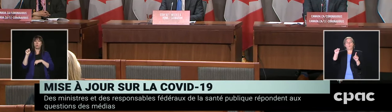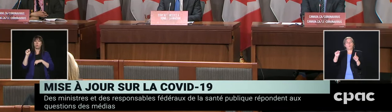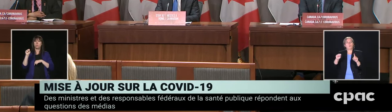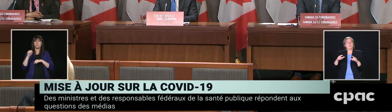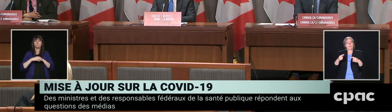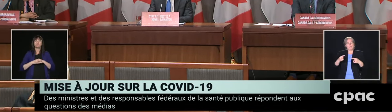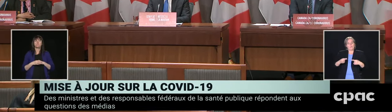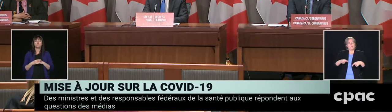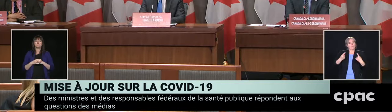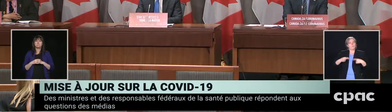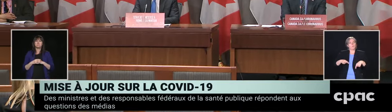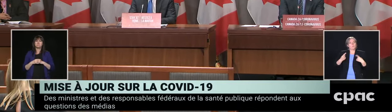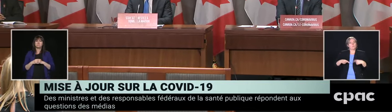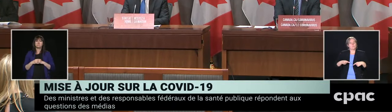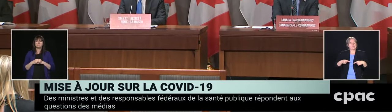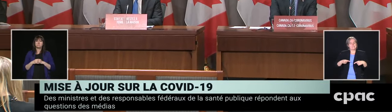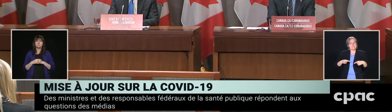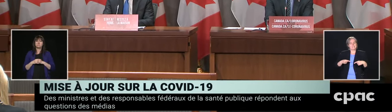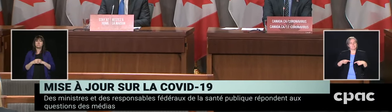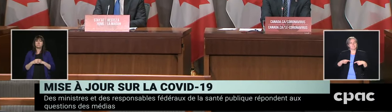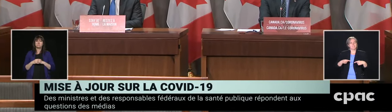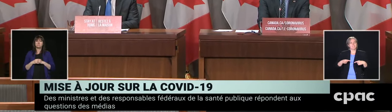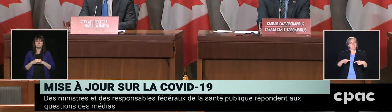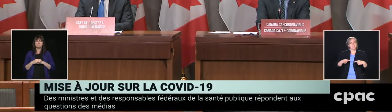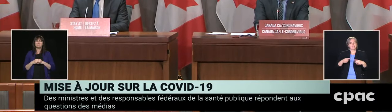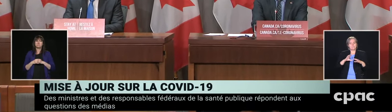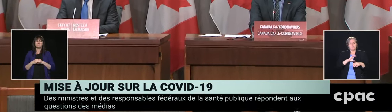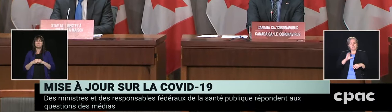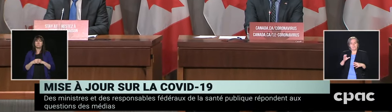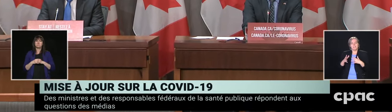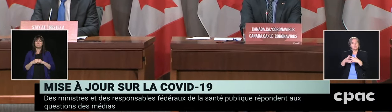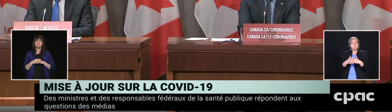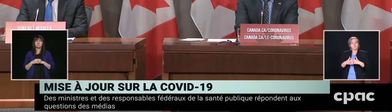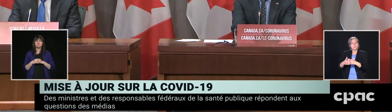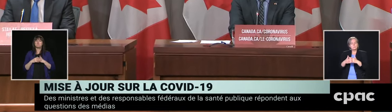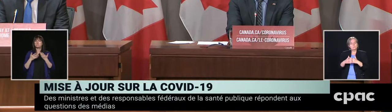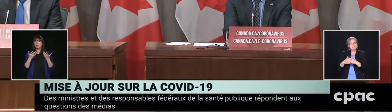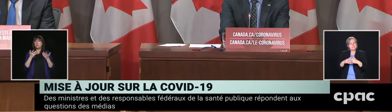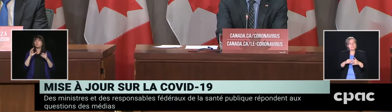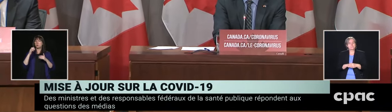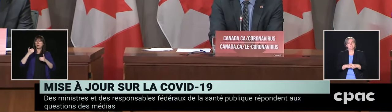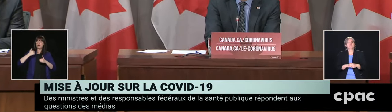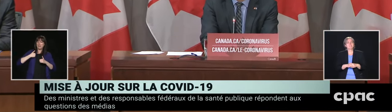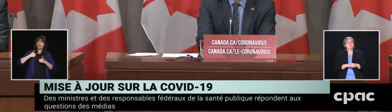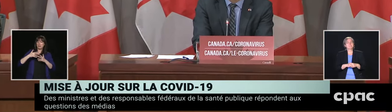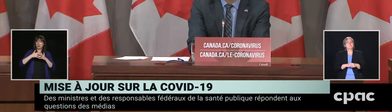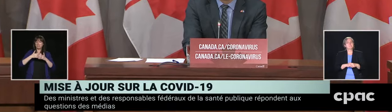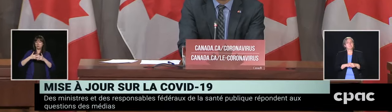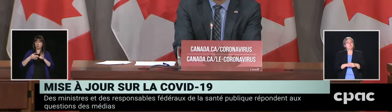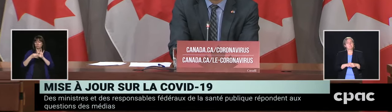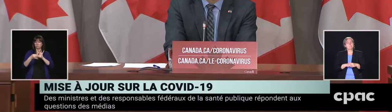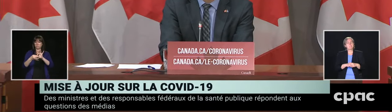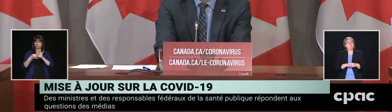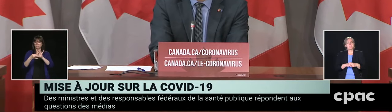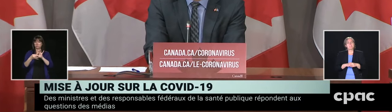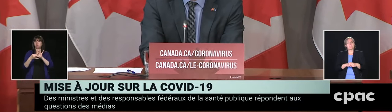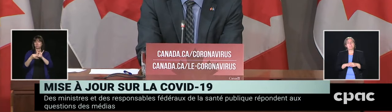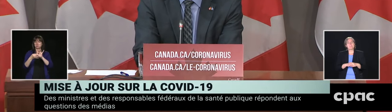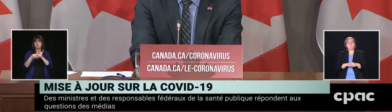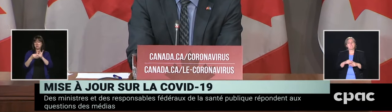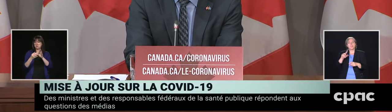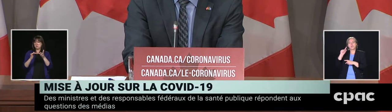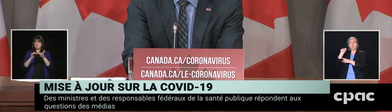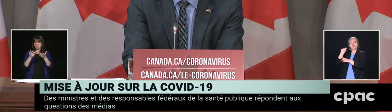être testée. J'aimerais savoir comment vous réagissez quand vous entendez le président Trump